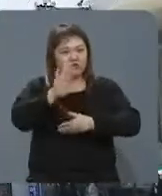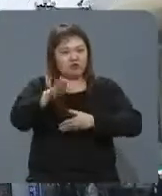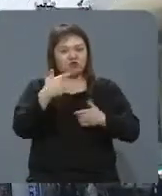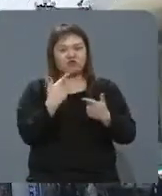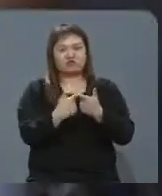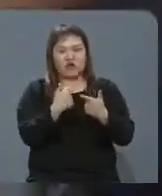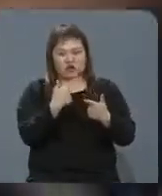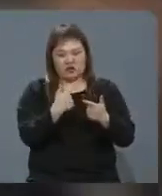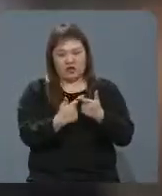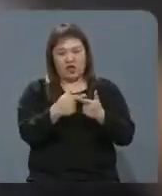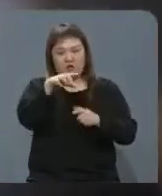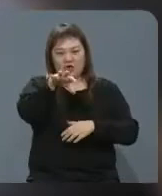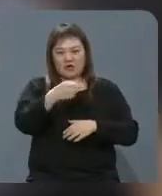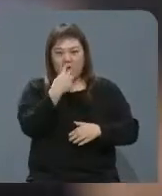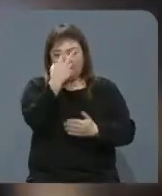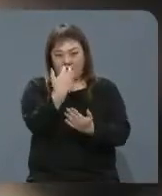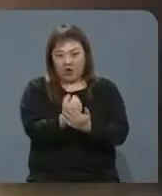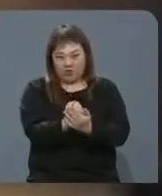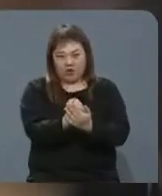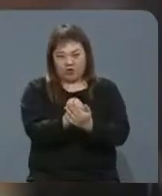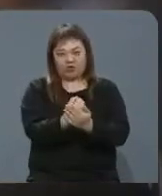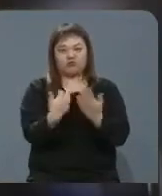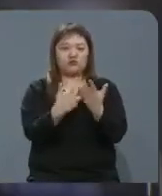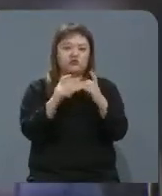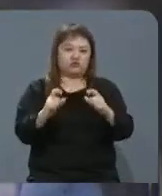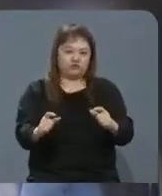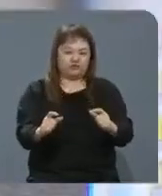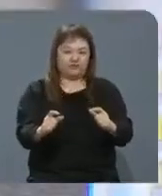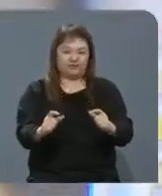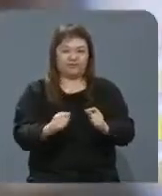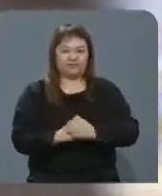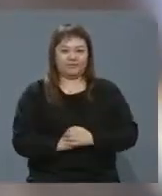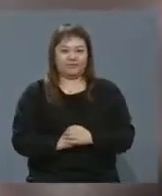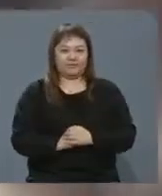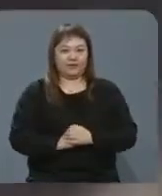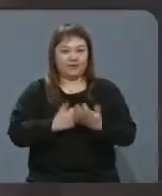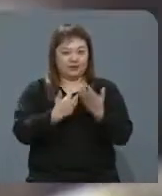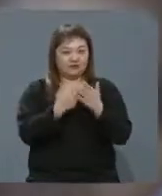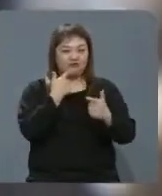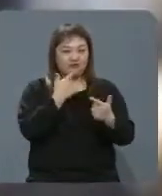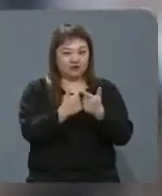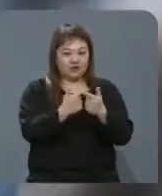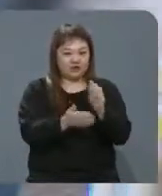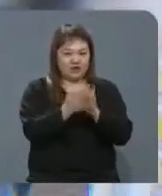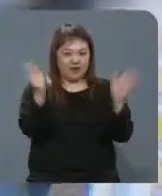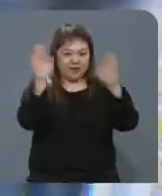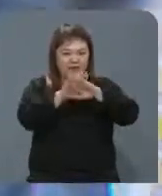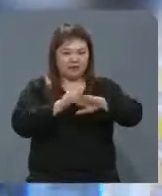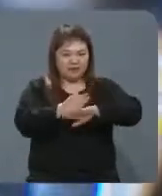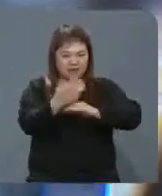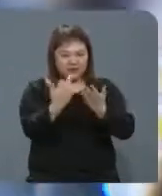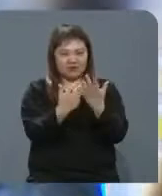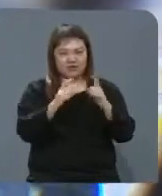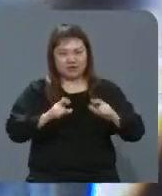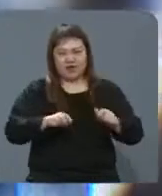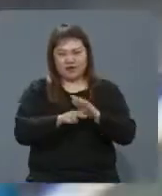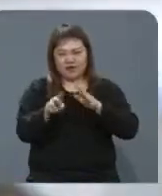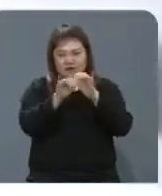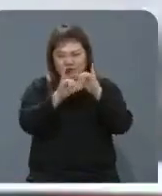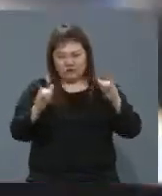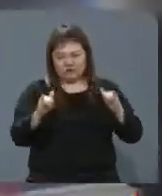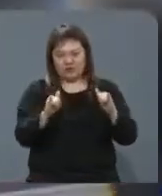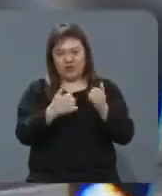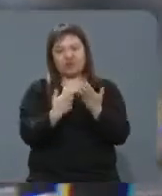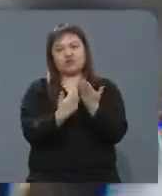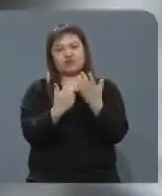부산시 이탈자의 위치가 파악된 곳은 다름 아닌 제주도. 부산시가 밤늦게 제주도에 이탈자의 제주 입도